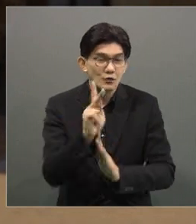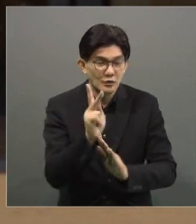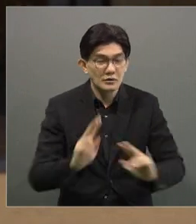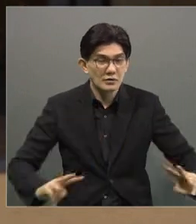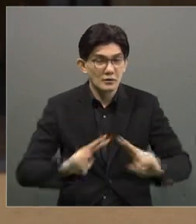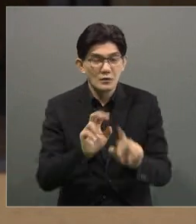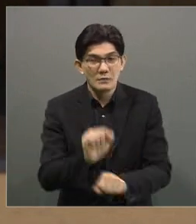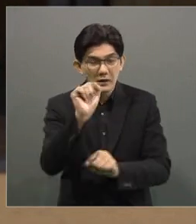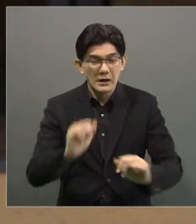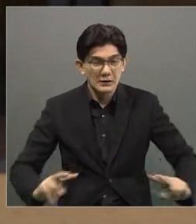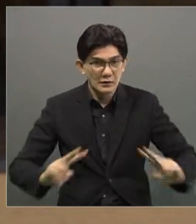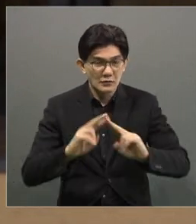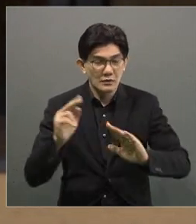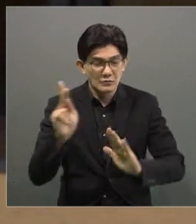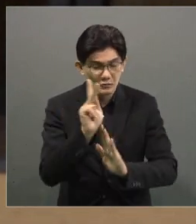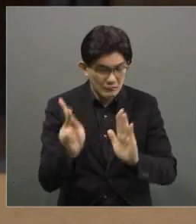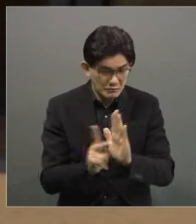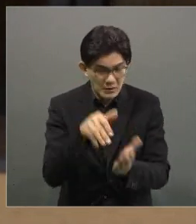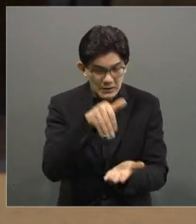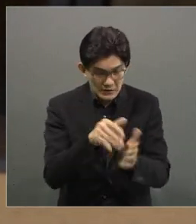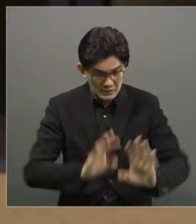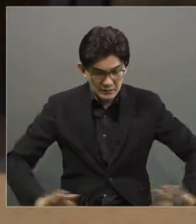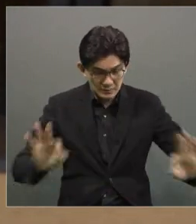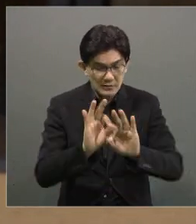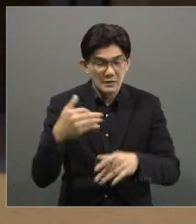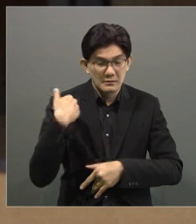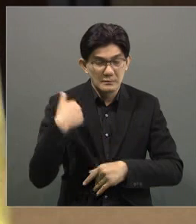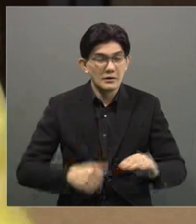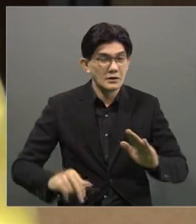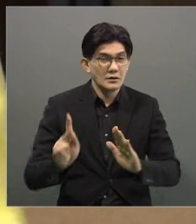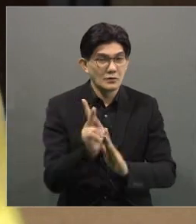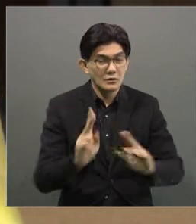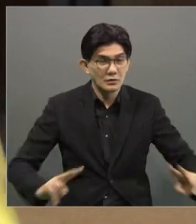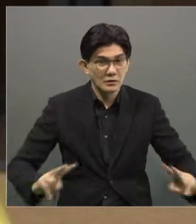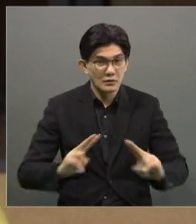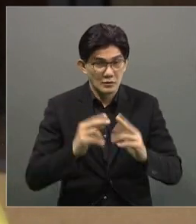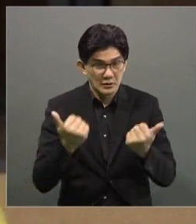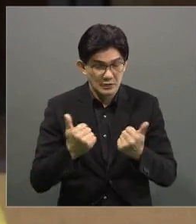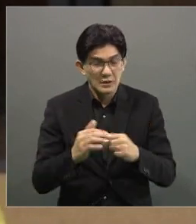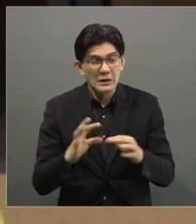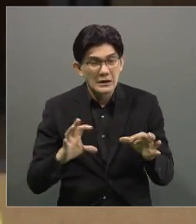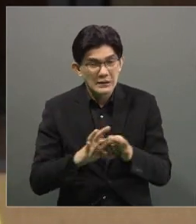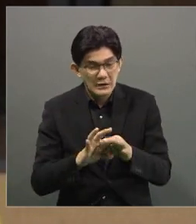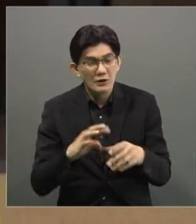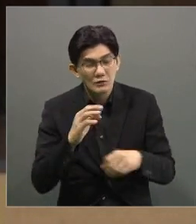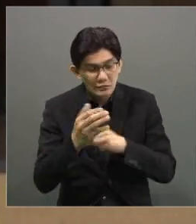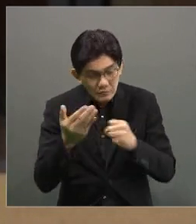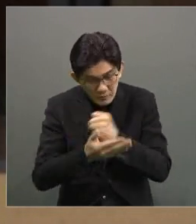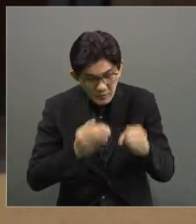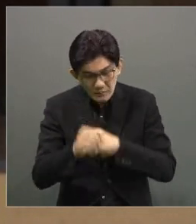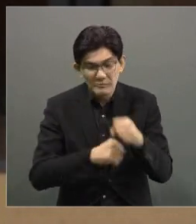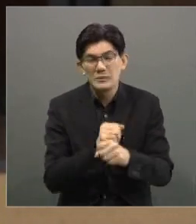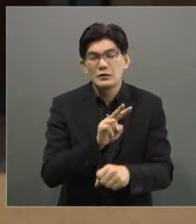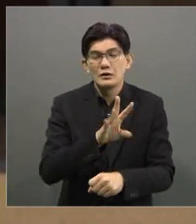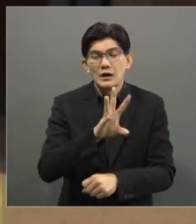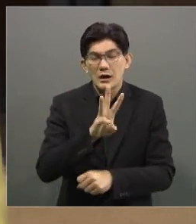าประกาศกระทรวงเนี่ยมีกฎหมายหลักให้อำนาจไว้กฎกระทรวงนี้เนี่ยมีประมวลกฎหมายยาเสพติดพ.ศ. 2564 มาต